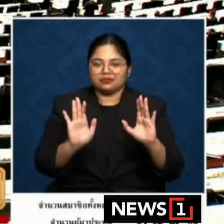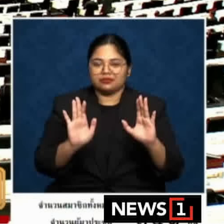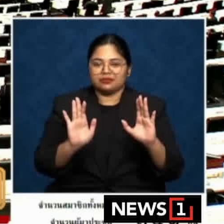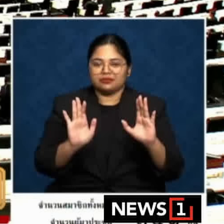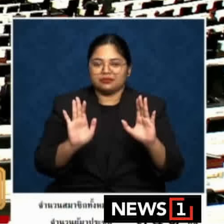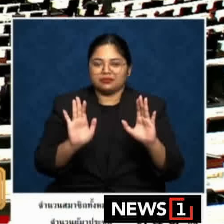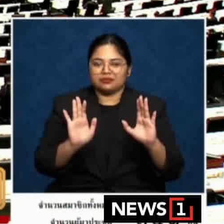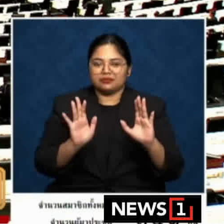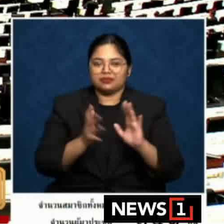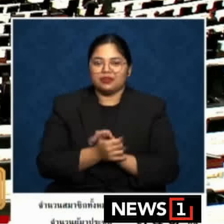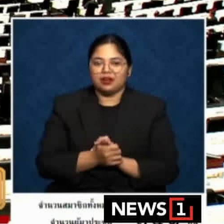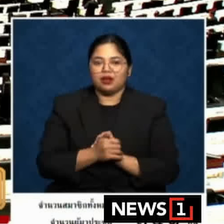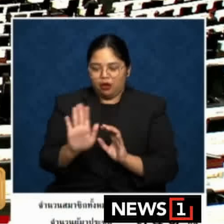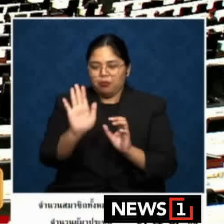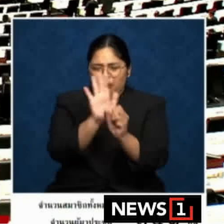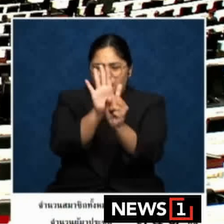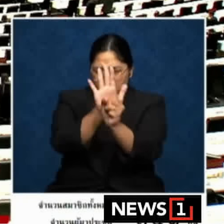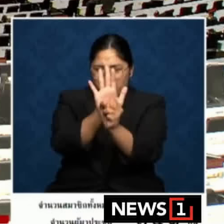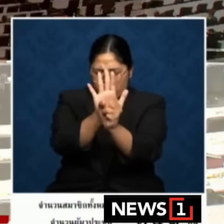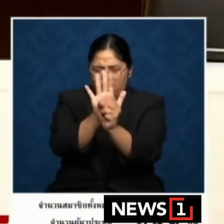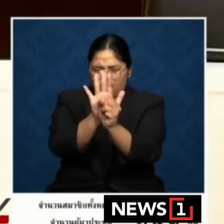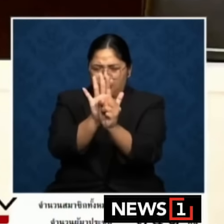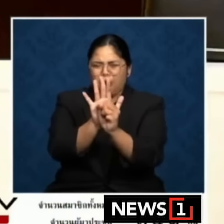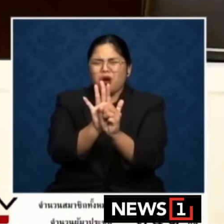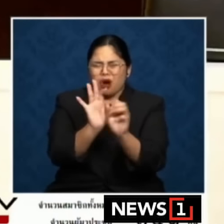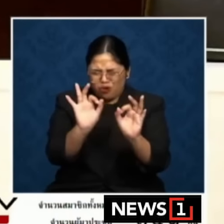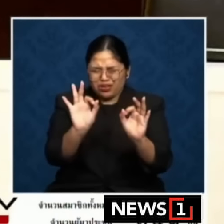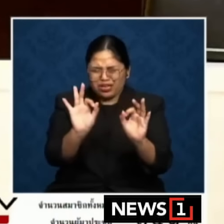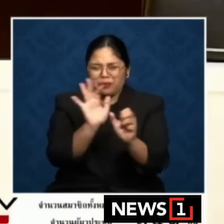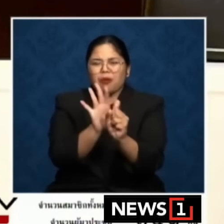ครับท่านพอละพอสมควรละ